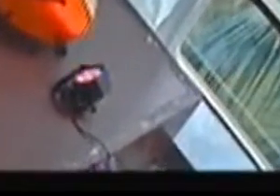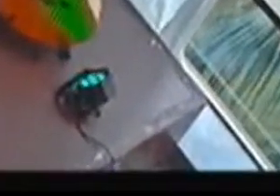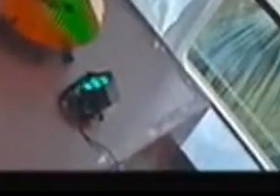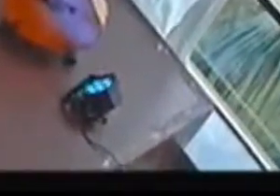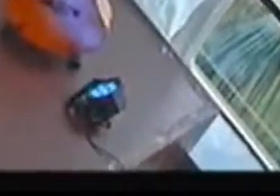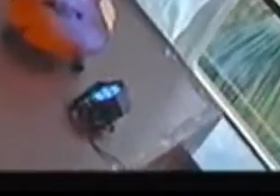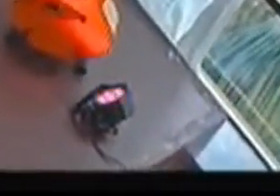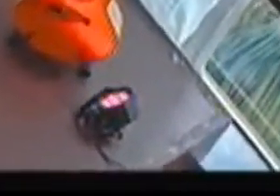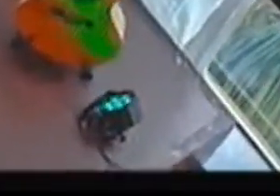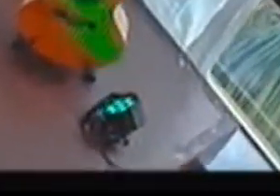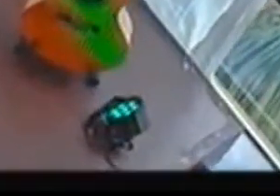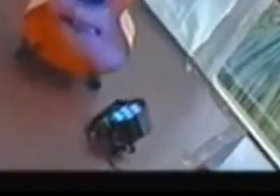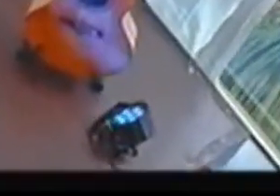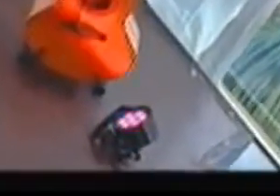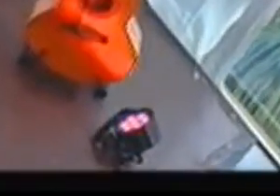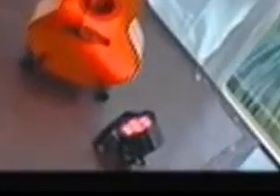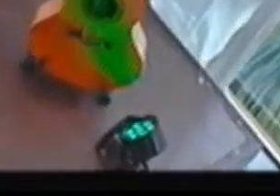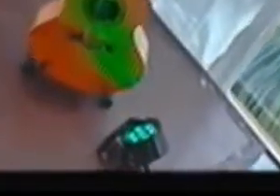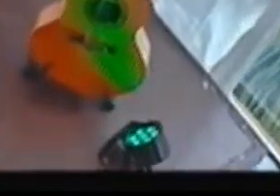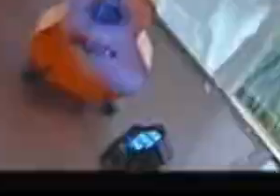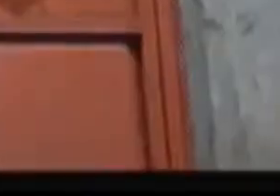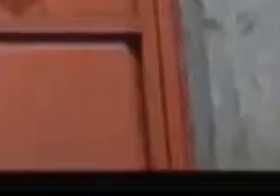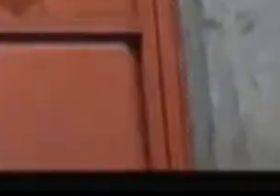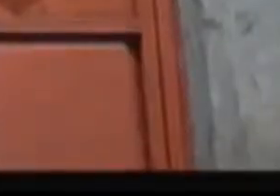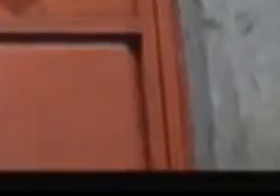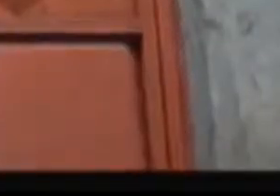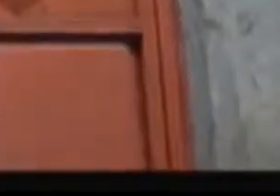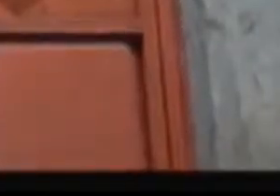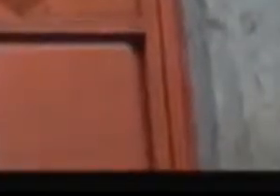shida na raha sina mwisho.